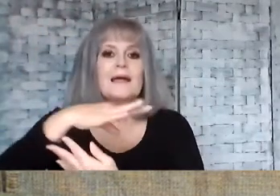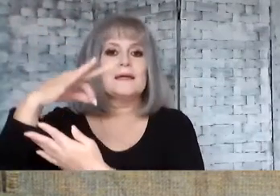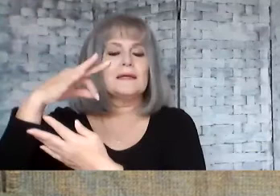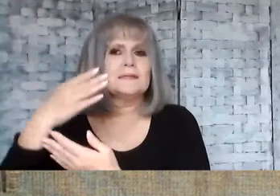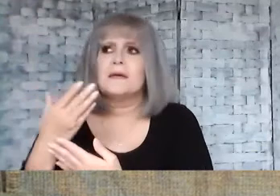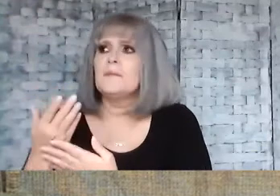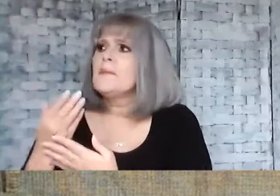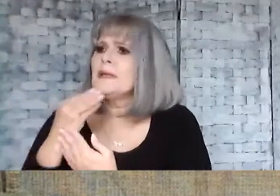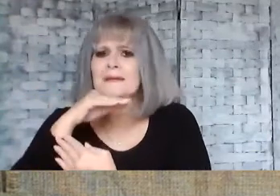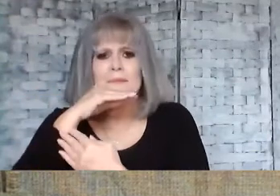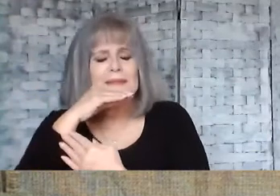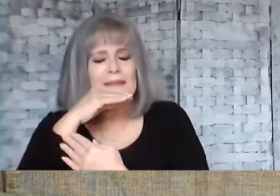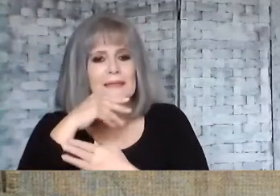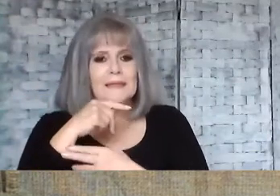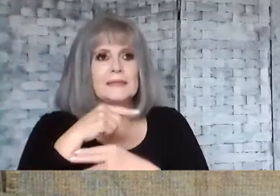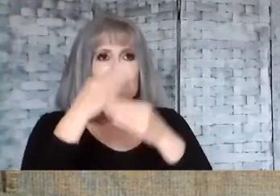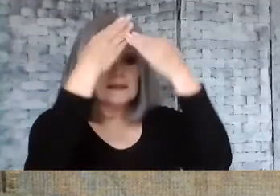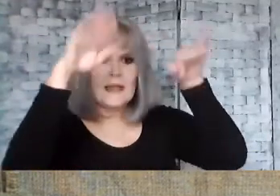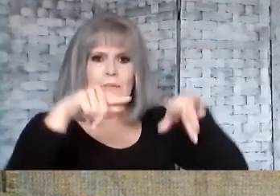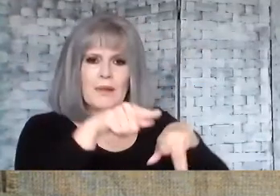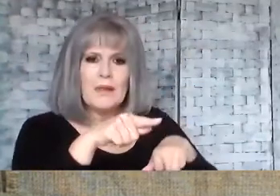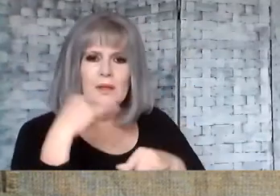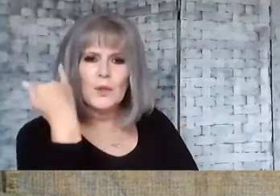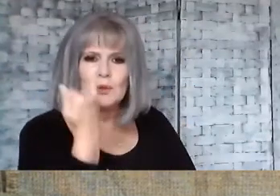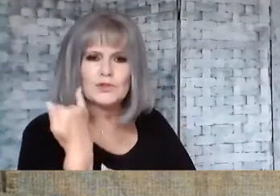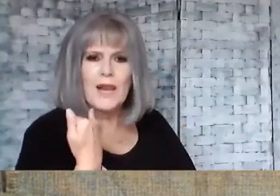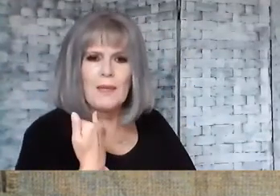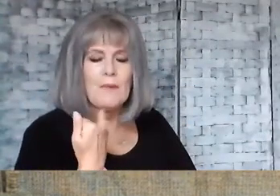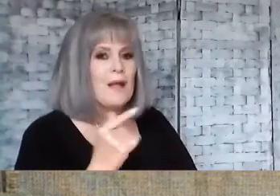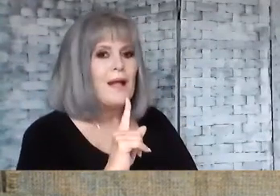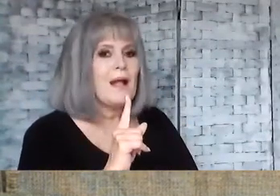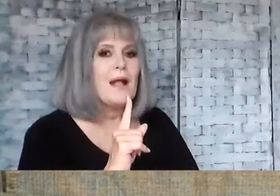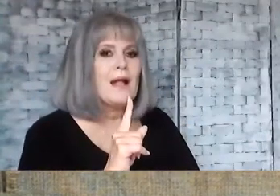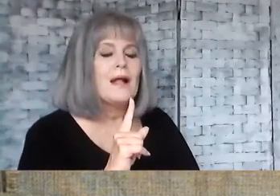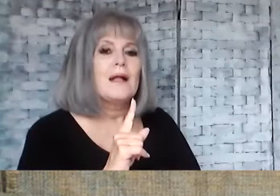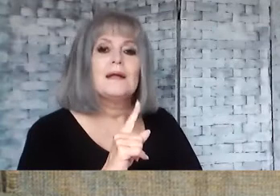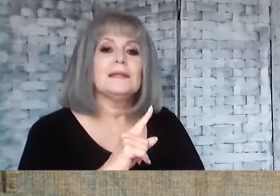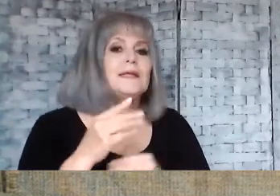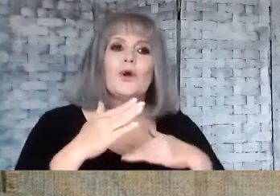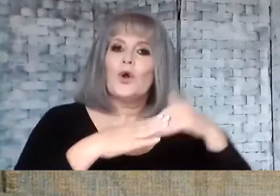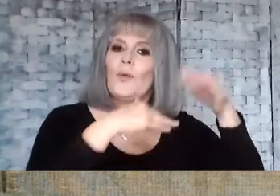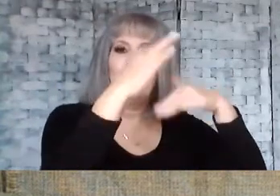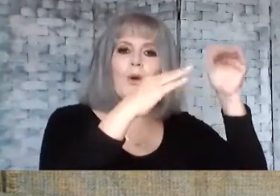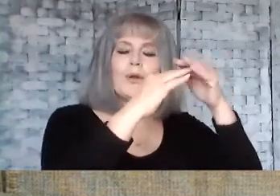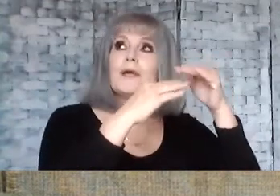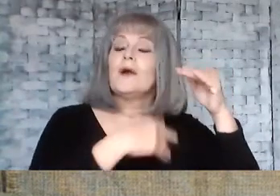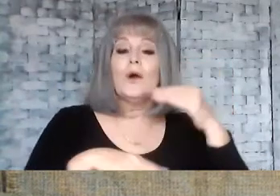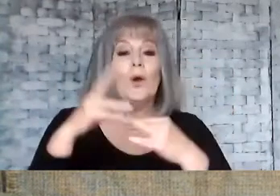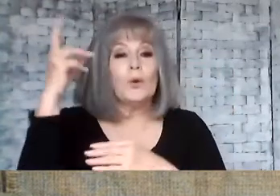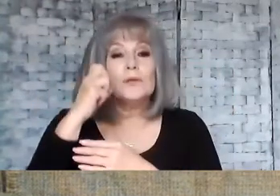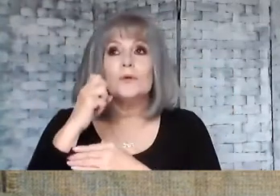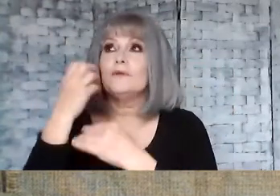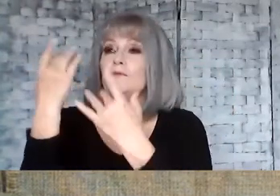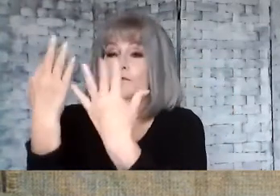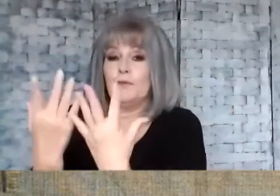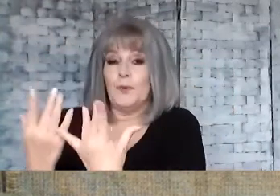dit by die tempel in Jerusalem? Nie by die gebouw nie, by die familie. Vier uit die hemel, onthou jy in die Ou Testament, vier by